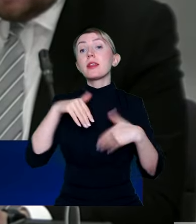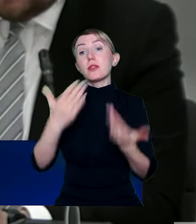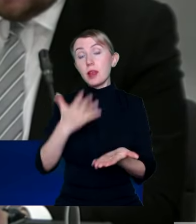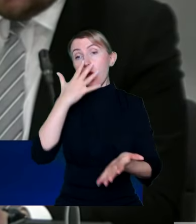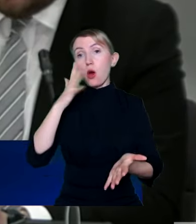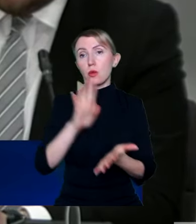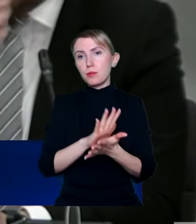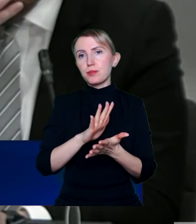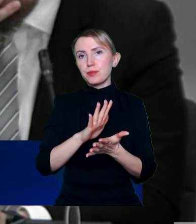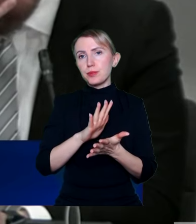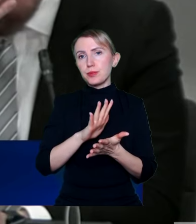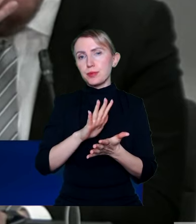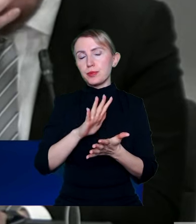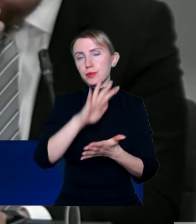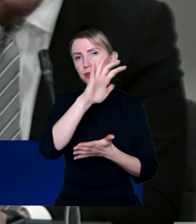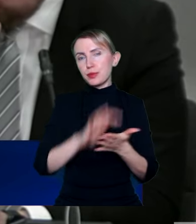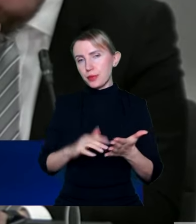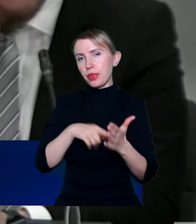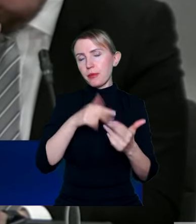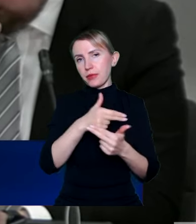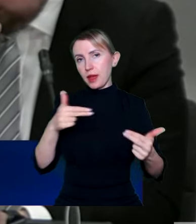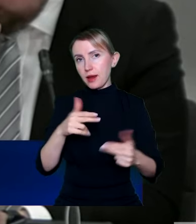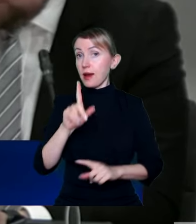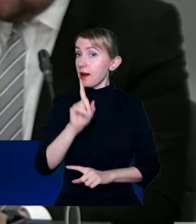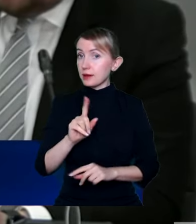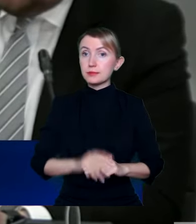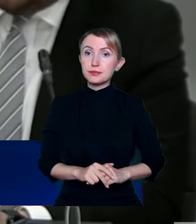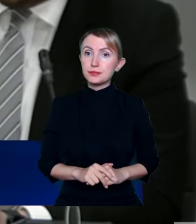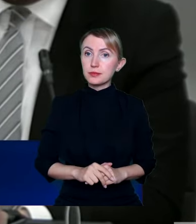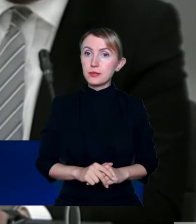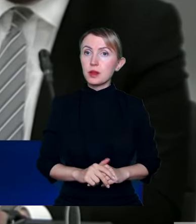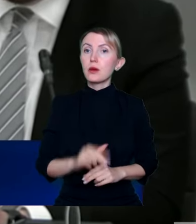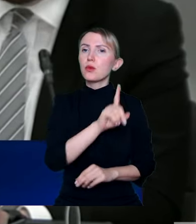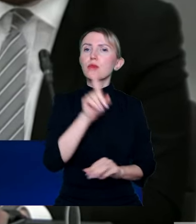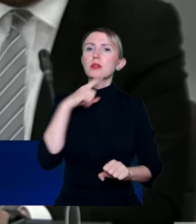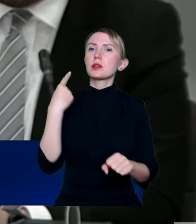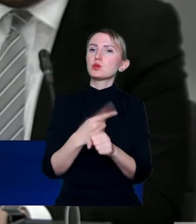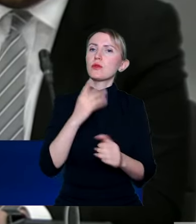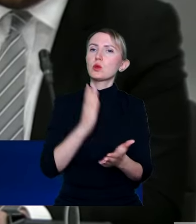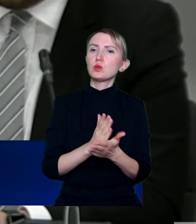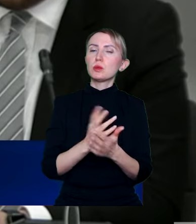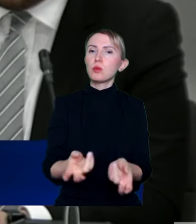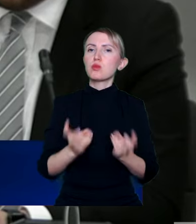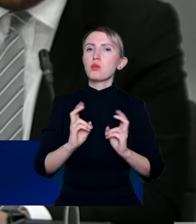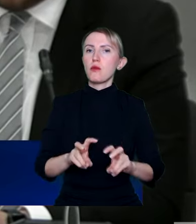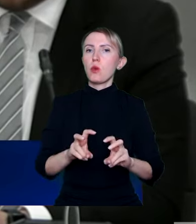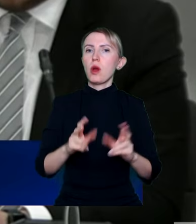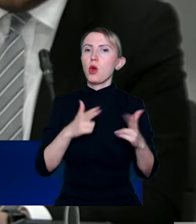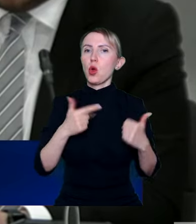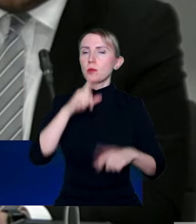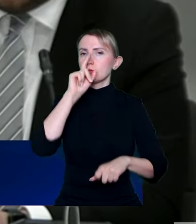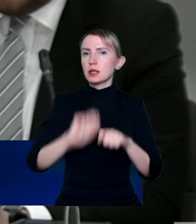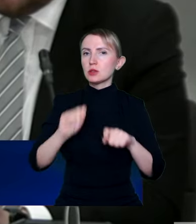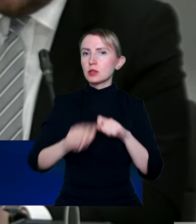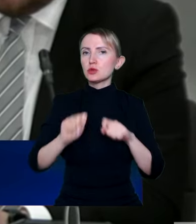końcowe decyzje merytoryczne w tym zakresie. Ale jeżeli już państwo zdecydowali o tym, żeby powołać tą komisję śledczą, którą